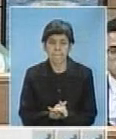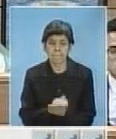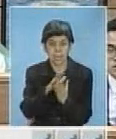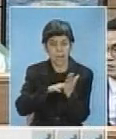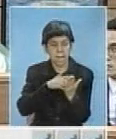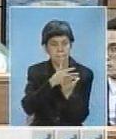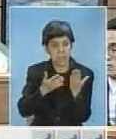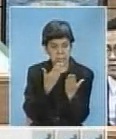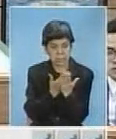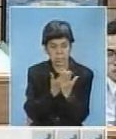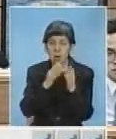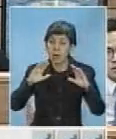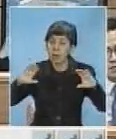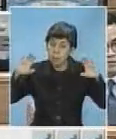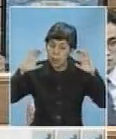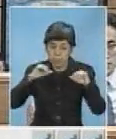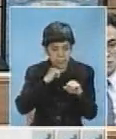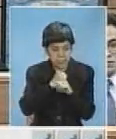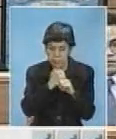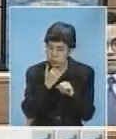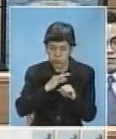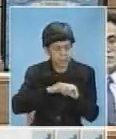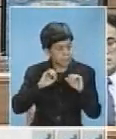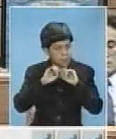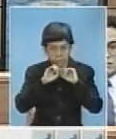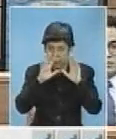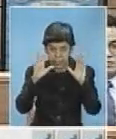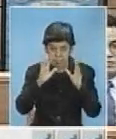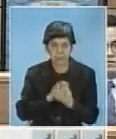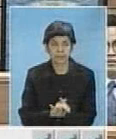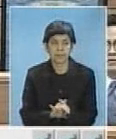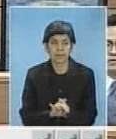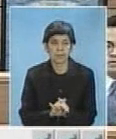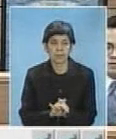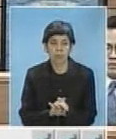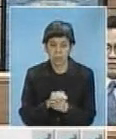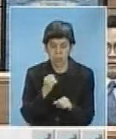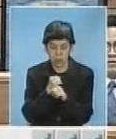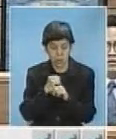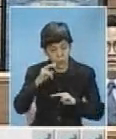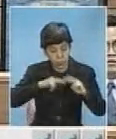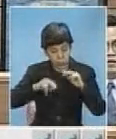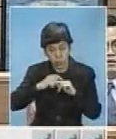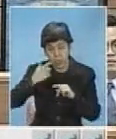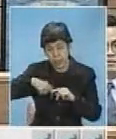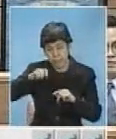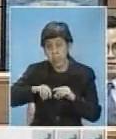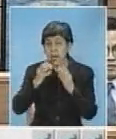แผนการใช้เงินของรัฐบาลยังไม่ได้มีความชัดเจนใดๆทั้งสิ้นในช่วงของการวินิจฉัยของศาลรัฐธร